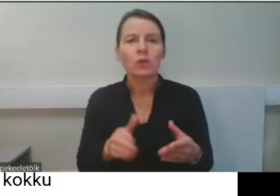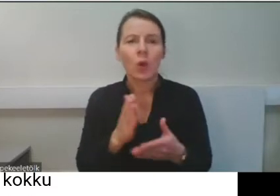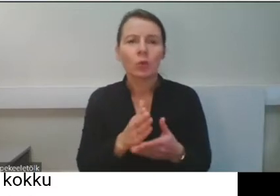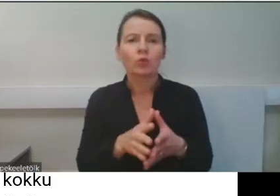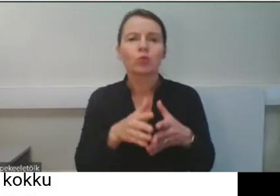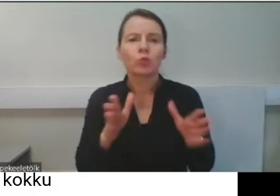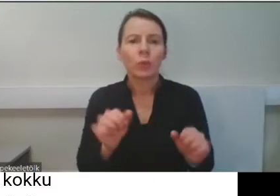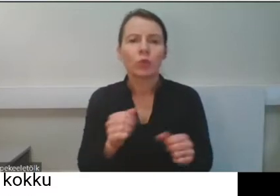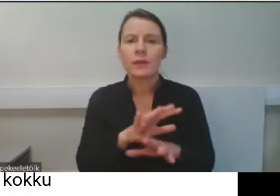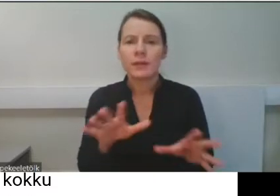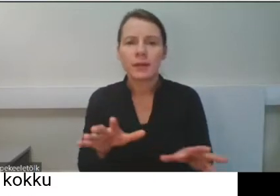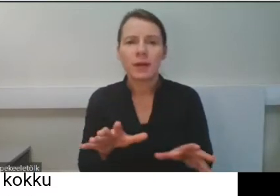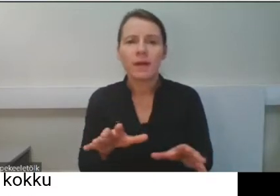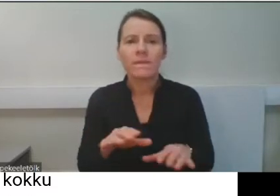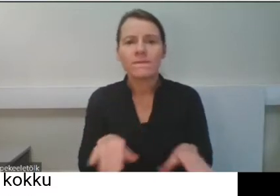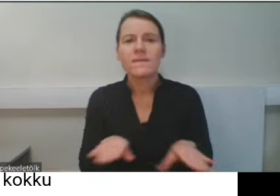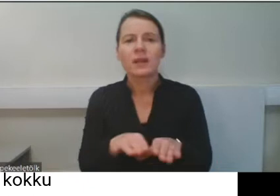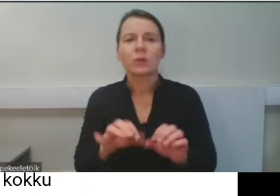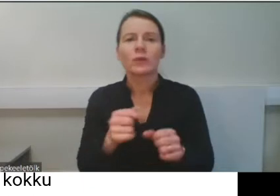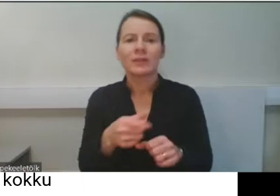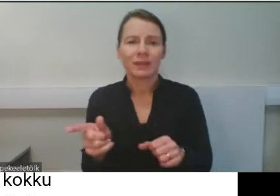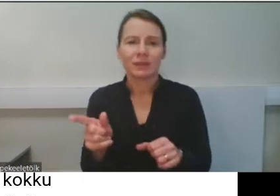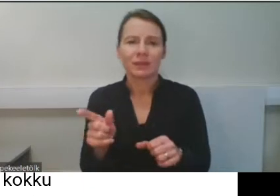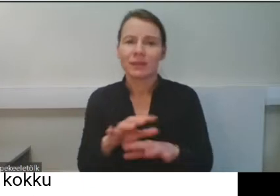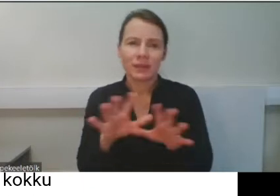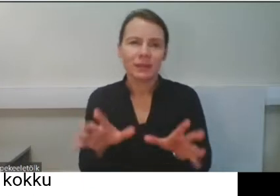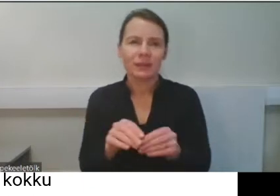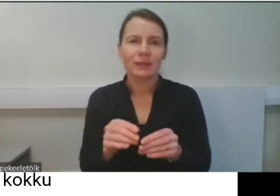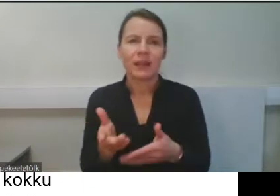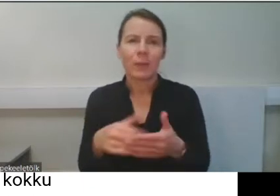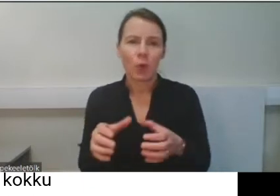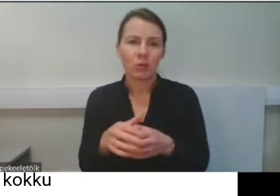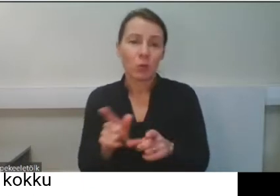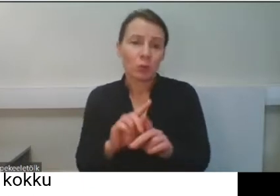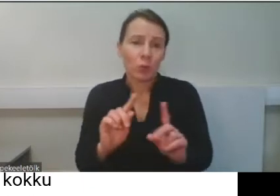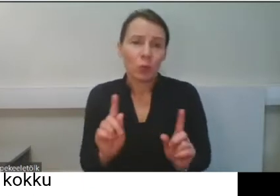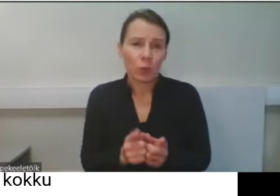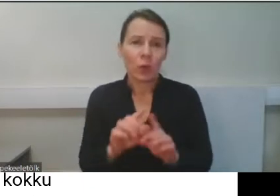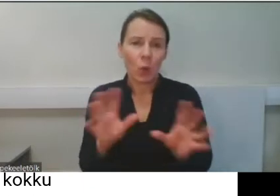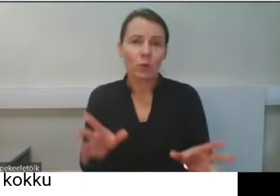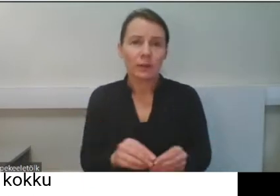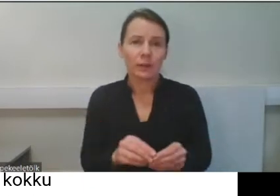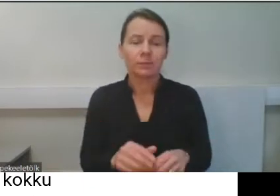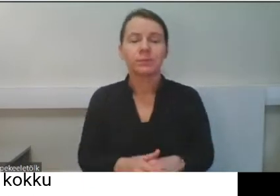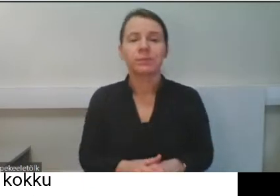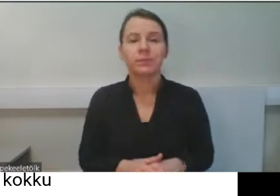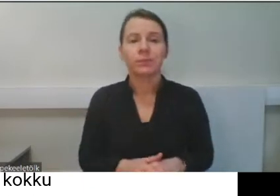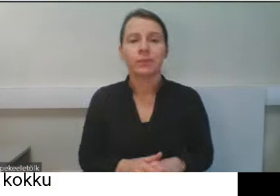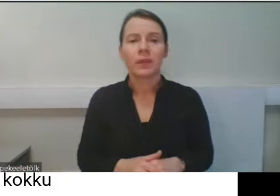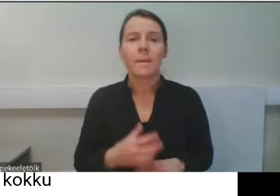et mille peale siis rohkem kulutatakse üleüldse. Ja saab vaadata lisaks ka veel selle järgi,